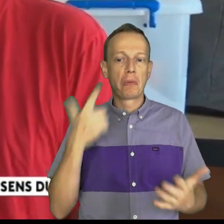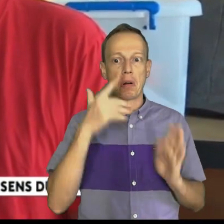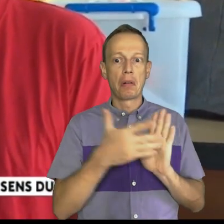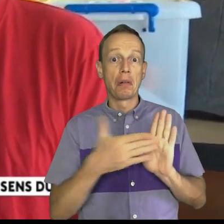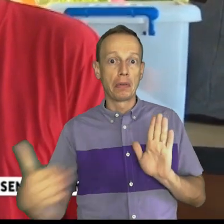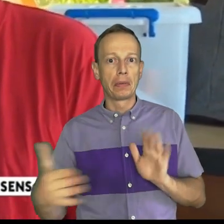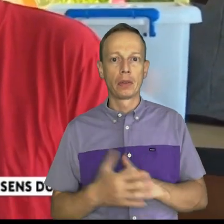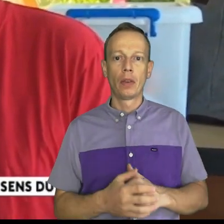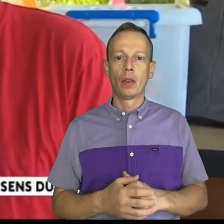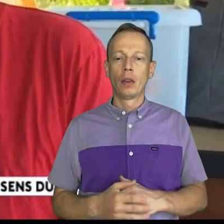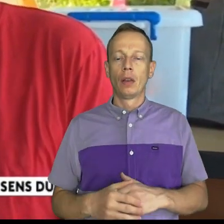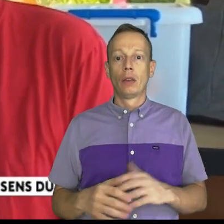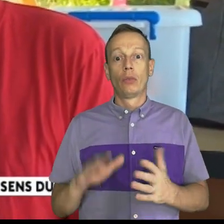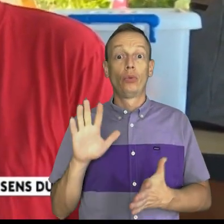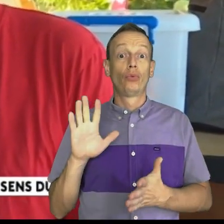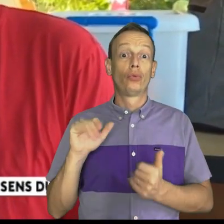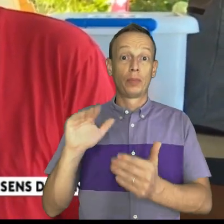c'est pas encore fini, c'est que ce matin.